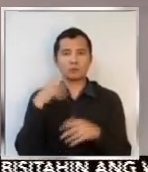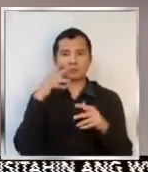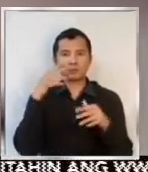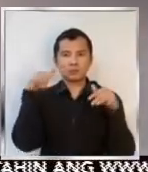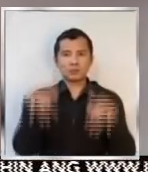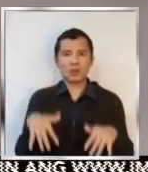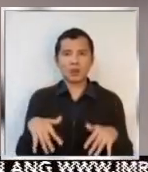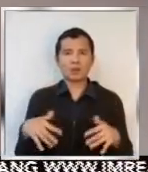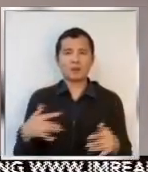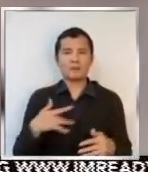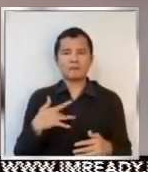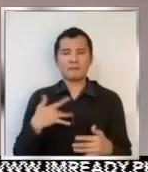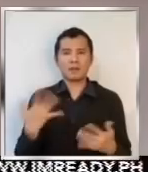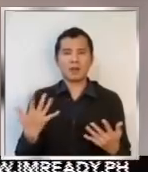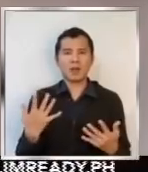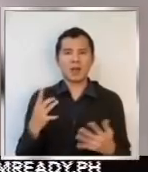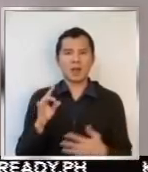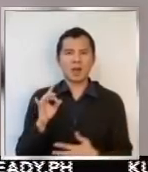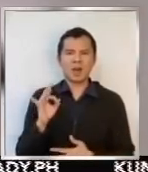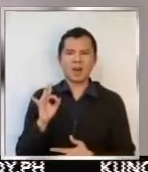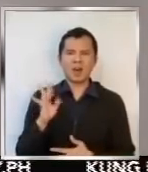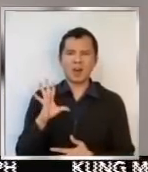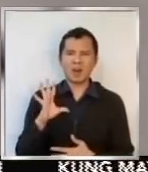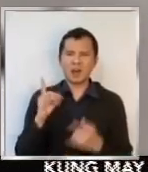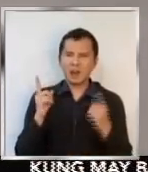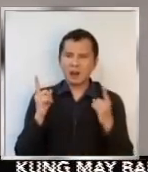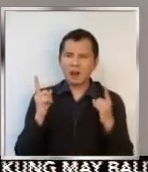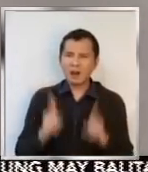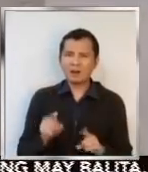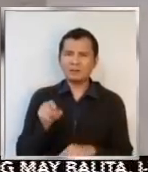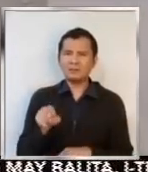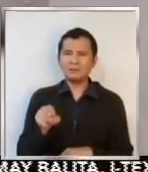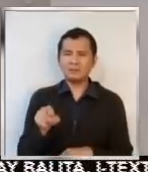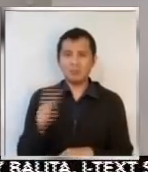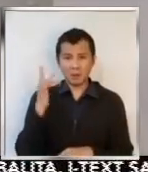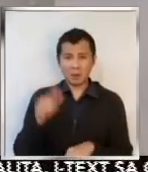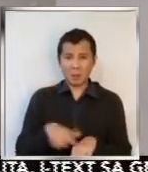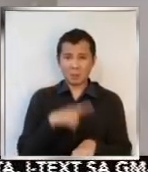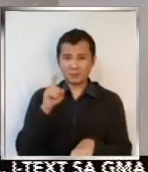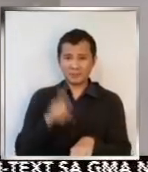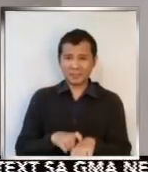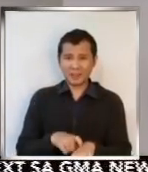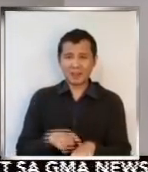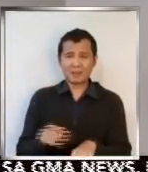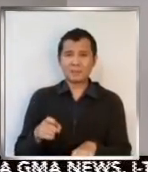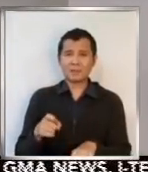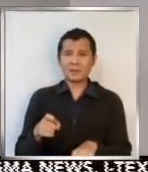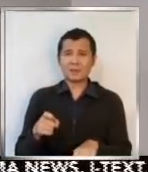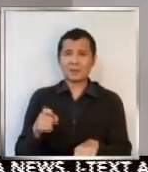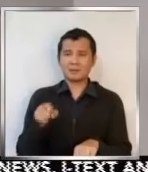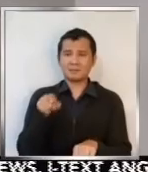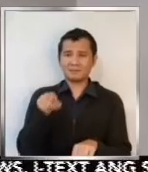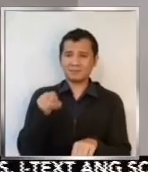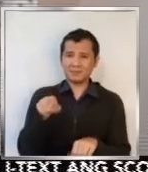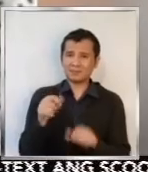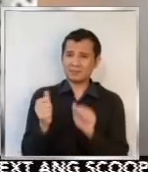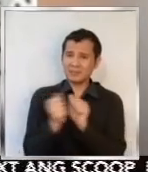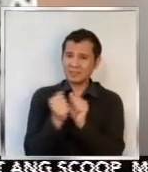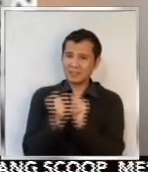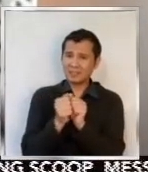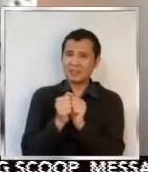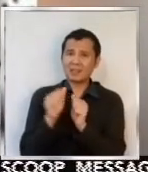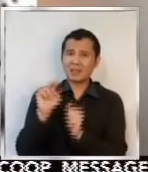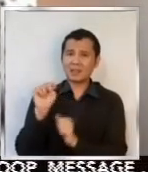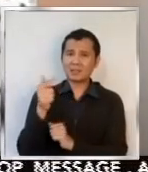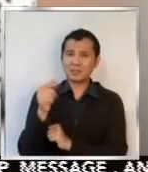appalled by the incident, ano, kasi ang tagal na kasing kinakampanya ng mga animal welfare NGOs ang